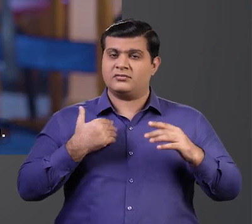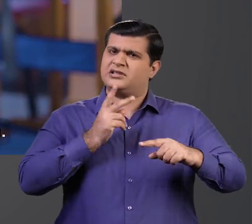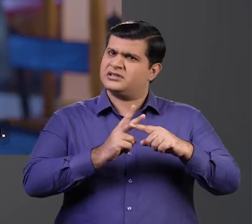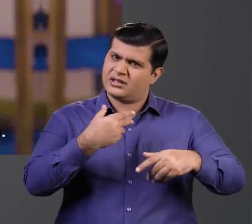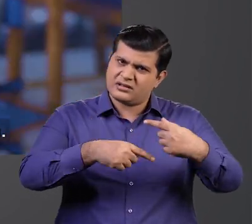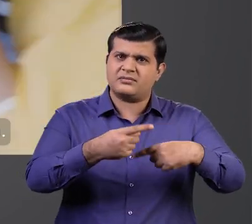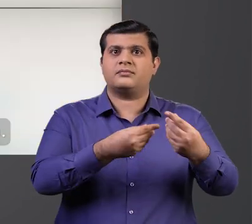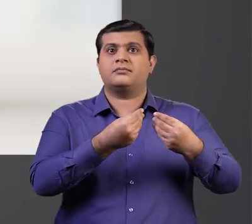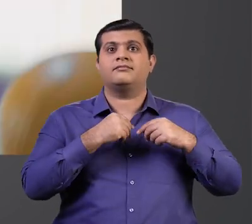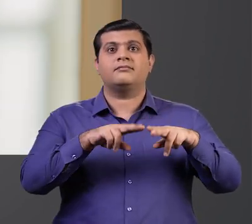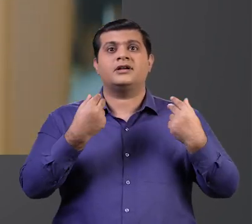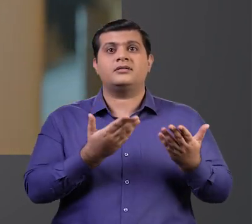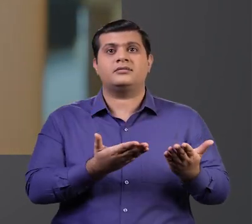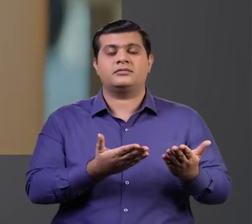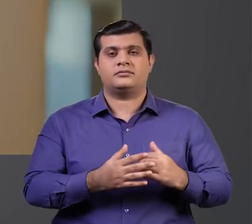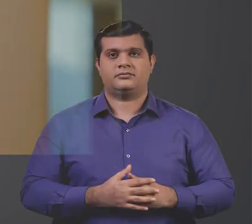या फ्री में इलाज होता है।